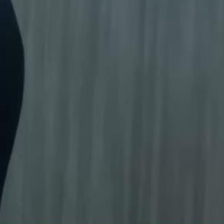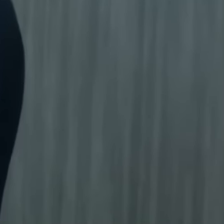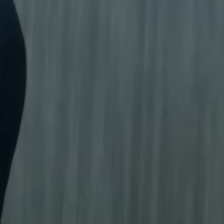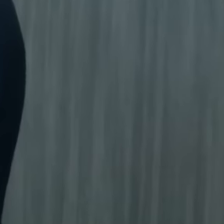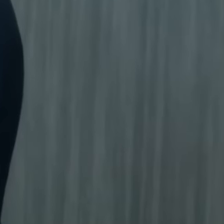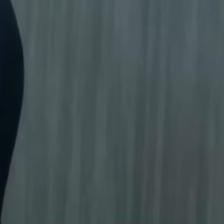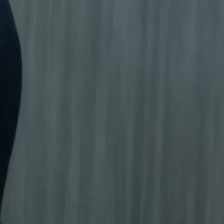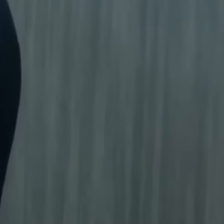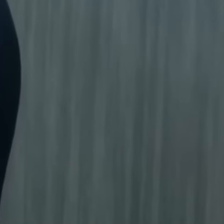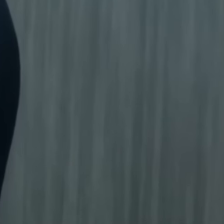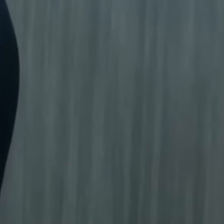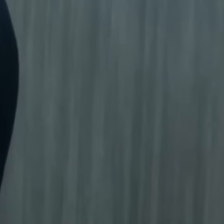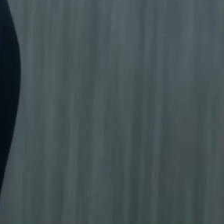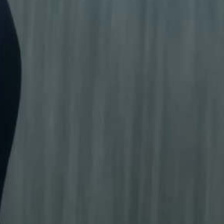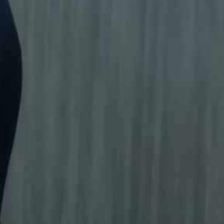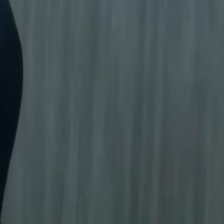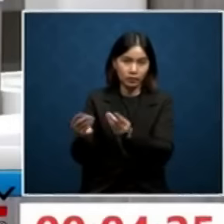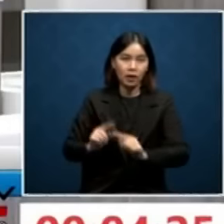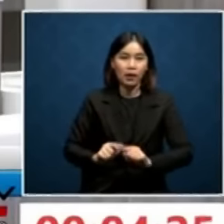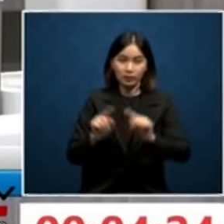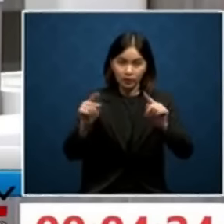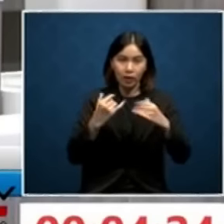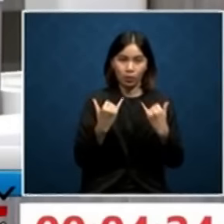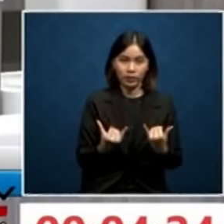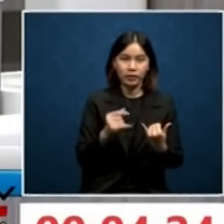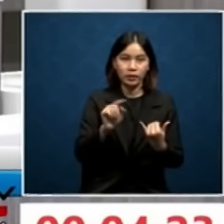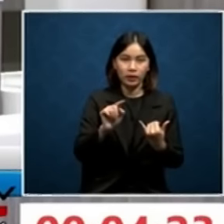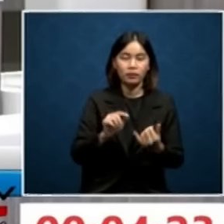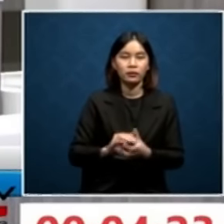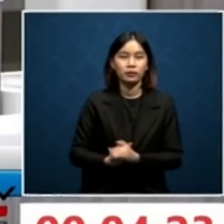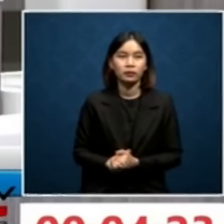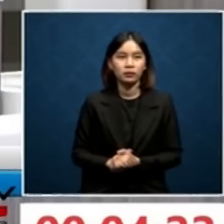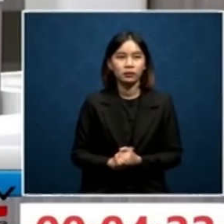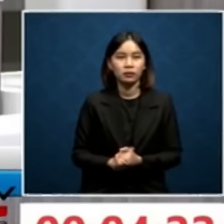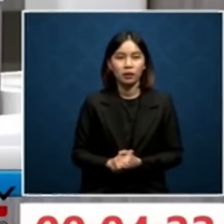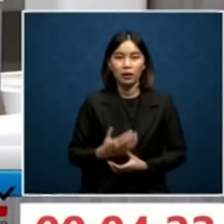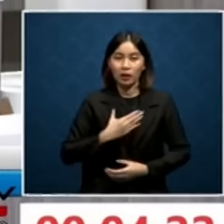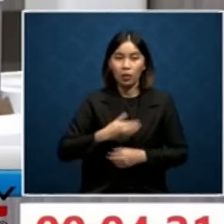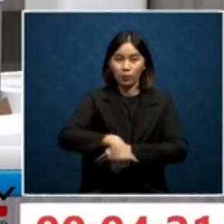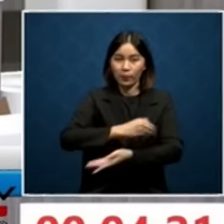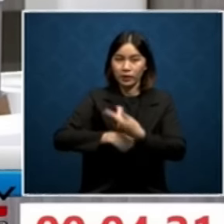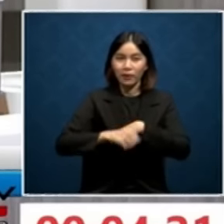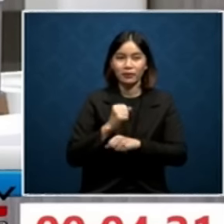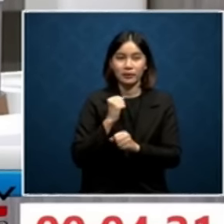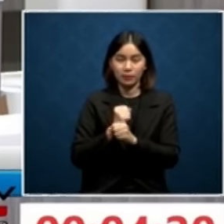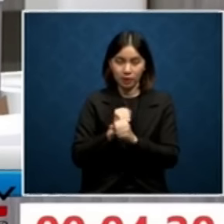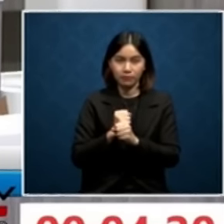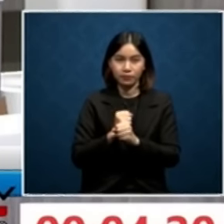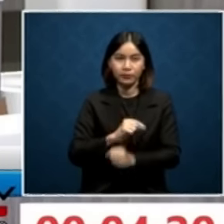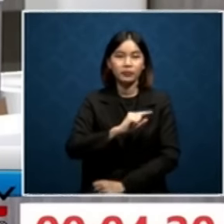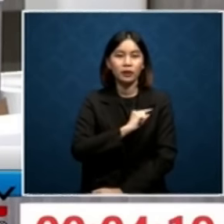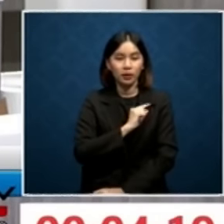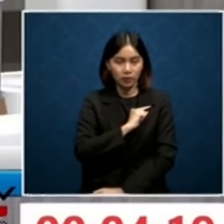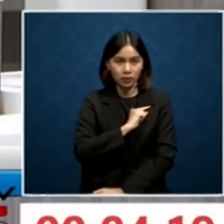จะมาข่มขู่ว่าถ้าเป็นเช่นนี้อาจจะมีการยึดอำนาจขึ้นมาอีกอาจจะมีการเอ่อจัดตั้งคณะ